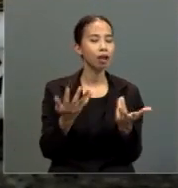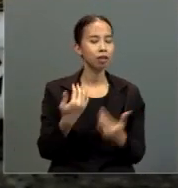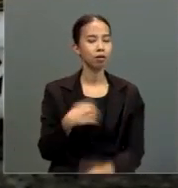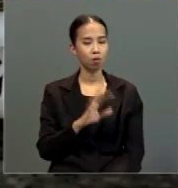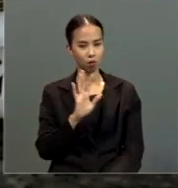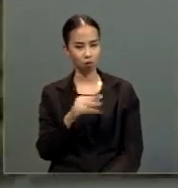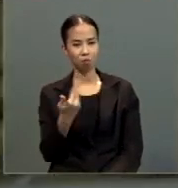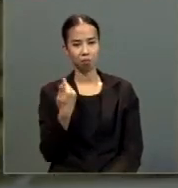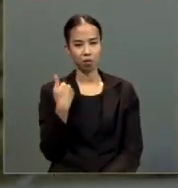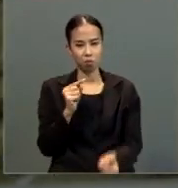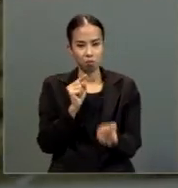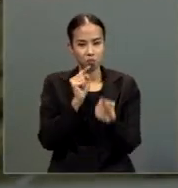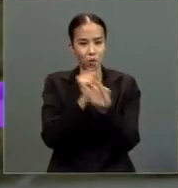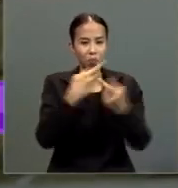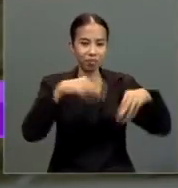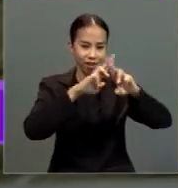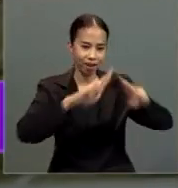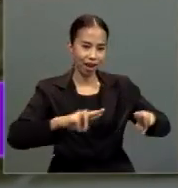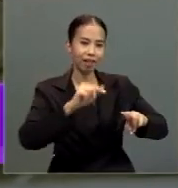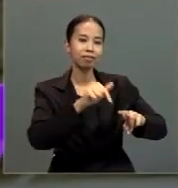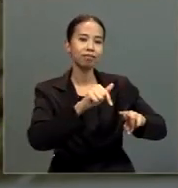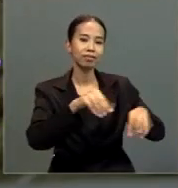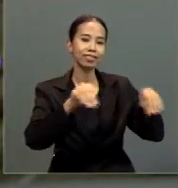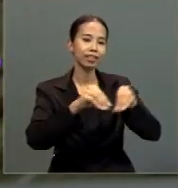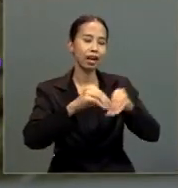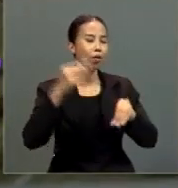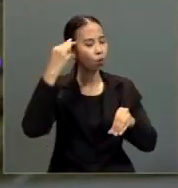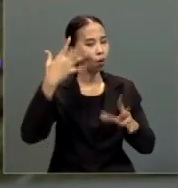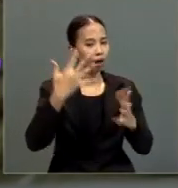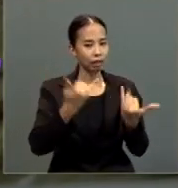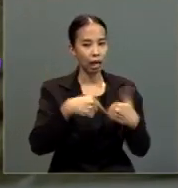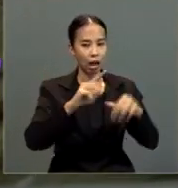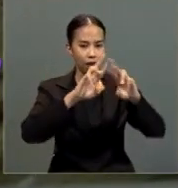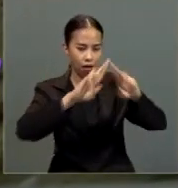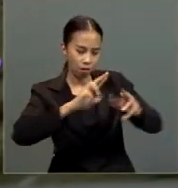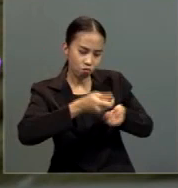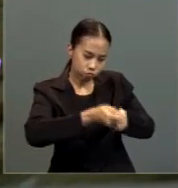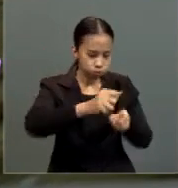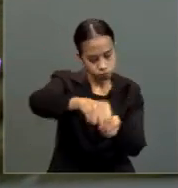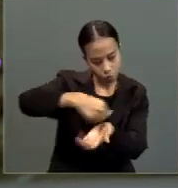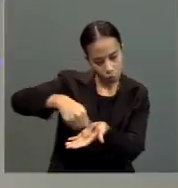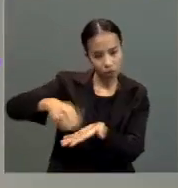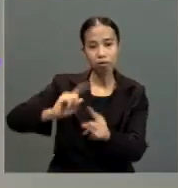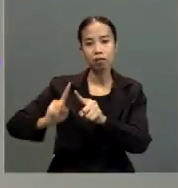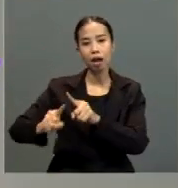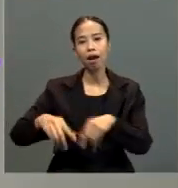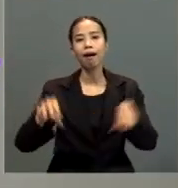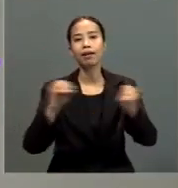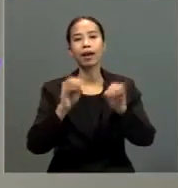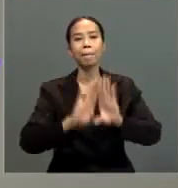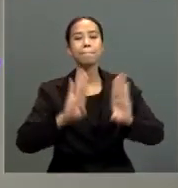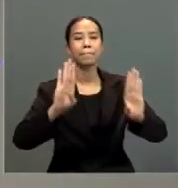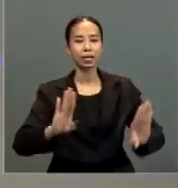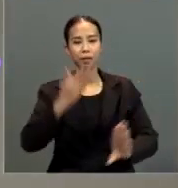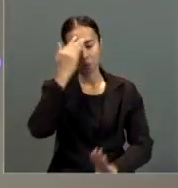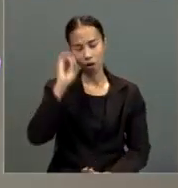บว่า1ร้านที่ทีมข่าวไปดูเป็นร้านย่านห้วยขวางค่ะเขาเริ่มกลับมาทำความสะอาดแล้วนะคะเราก็เตรียมเปิดร้านหลังจากเจ้าหน้